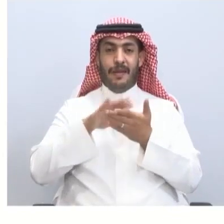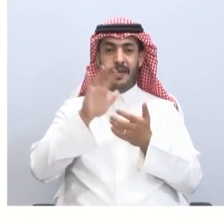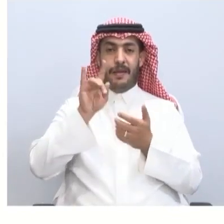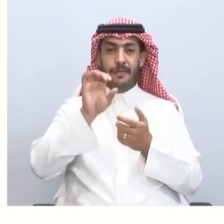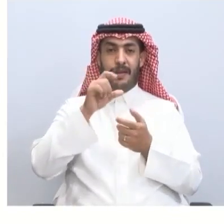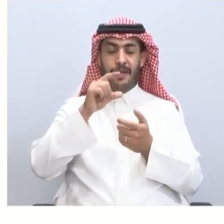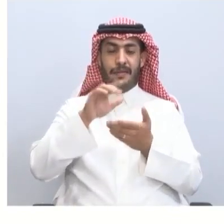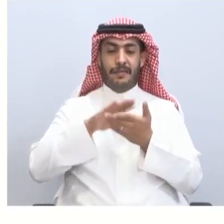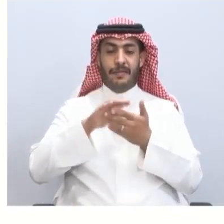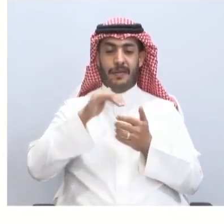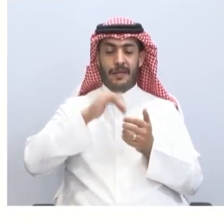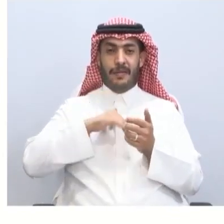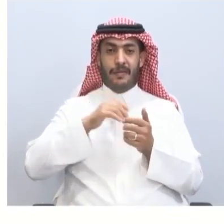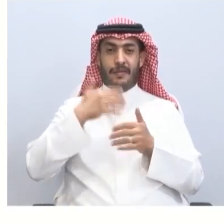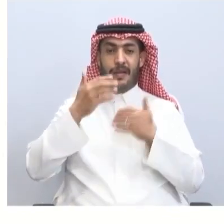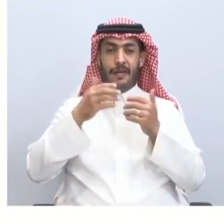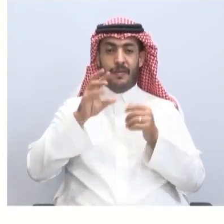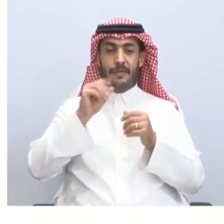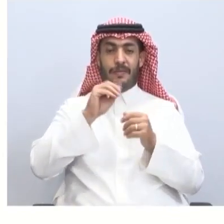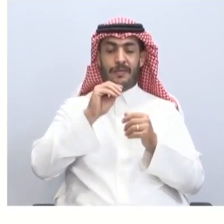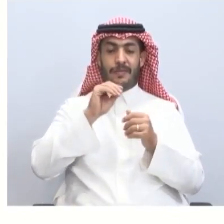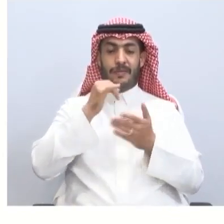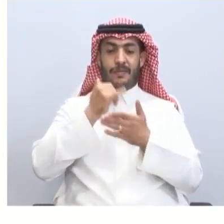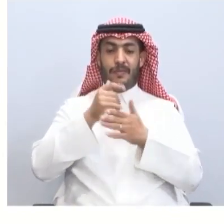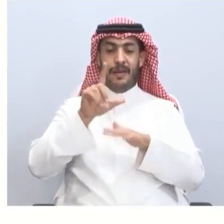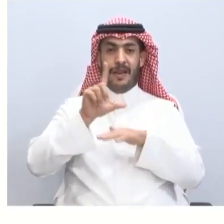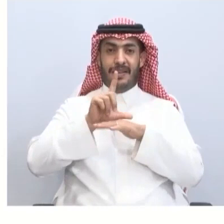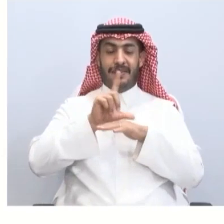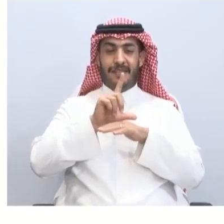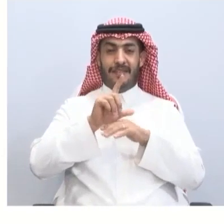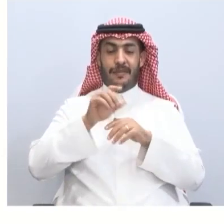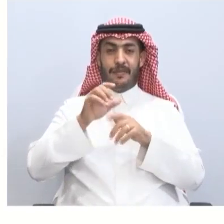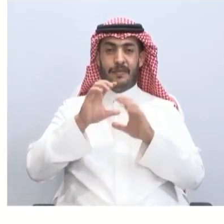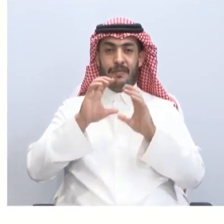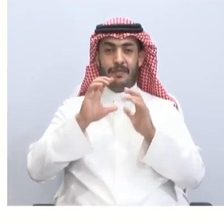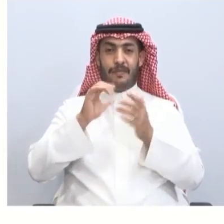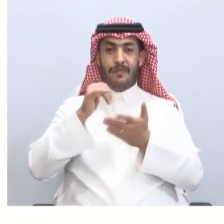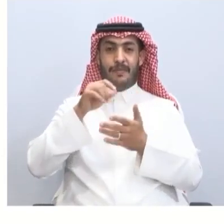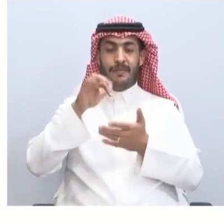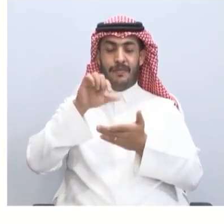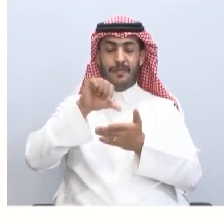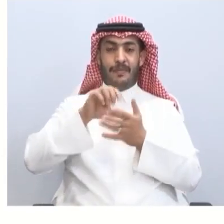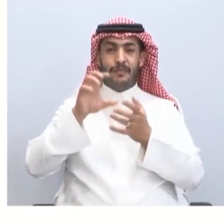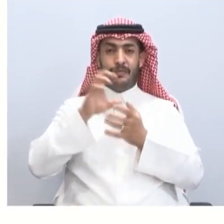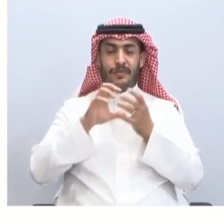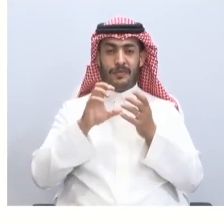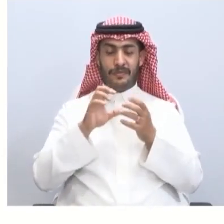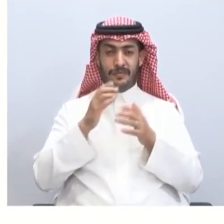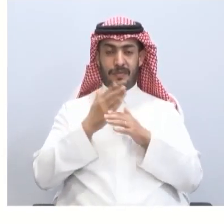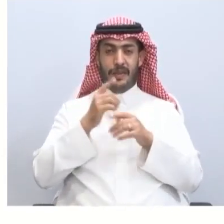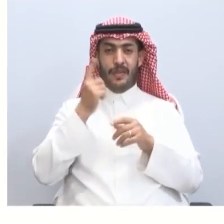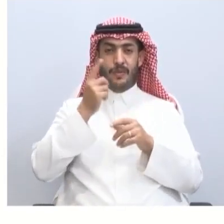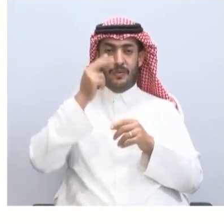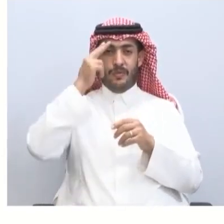الطلاب بالرغم من محاوله بعض زعماء المنطقه اثاره المشاكل امام